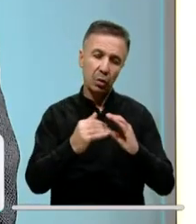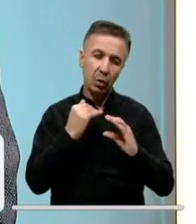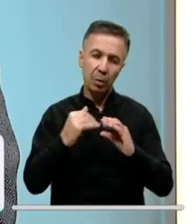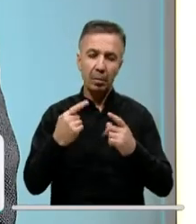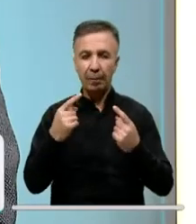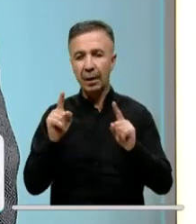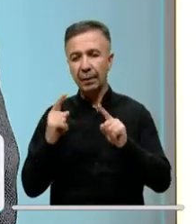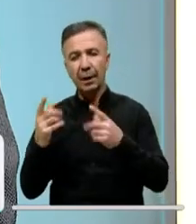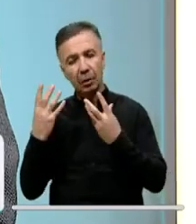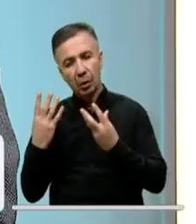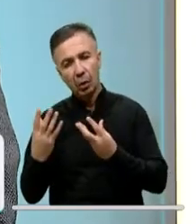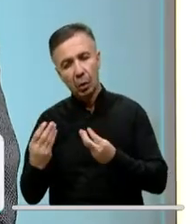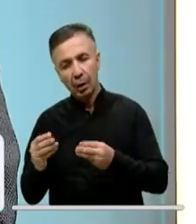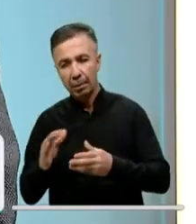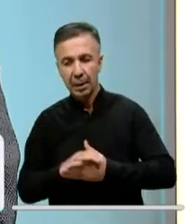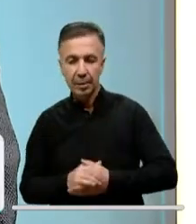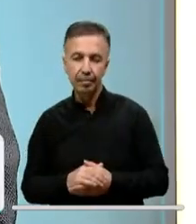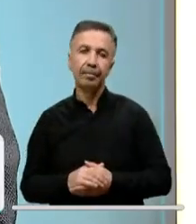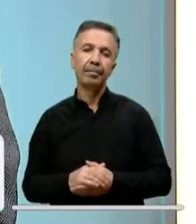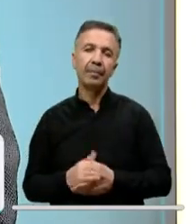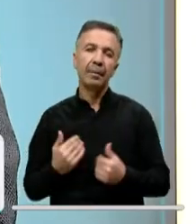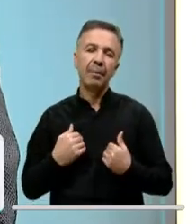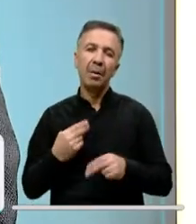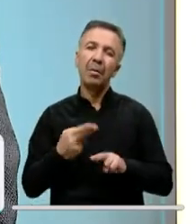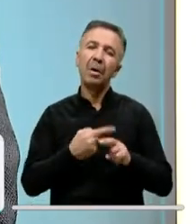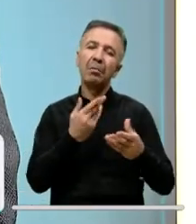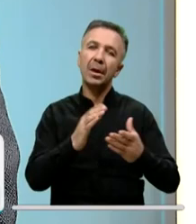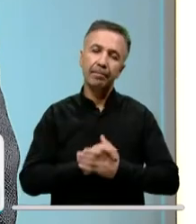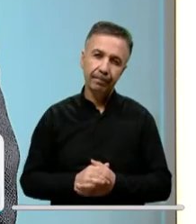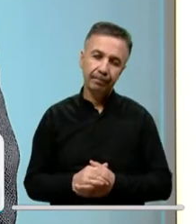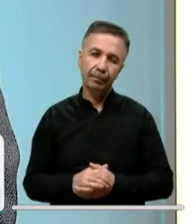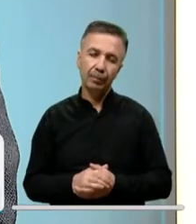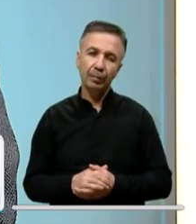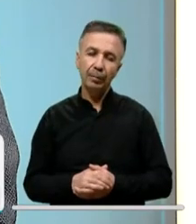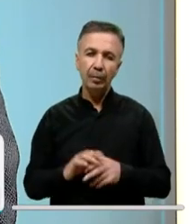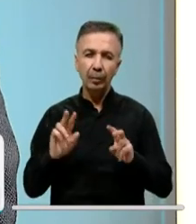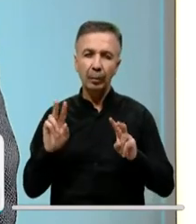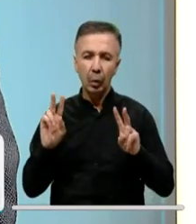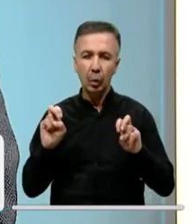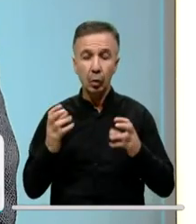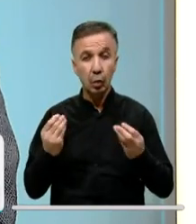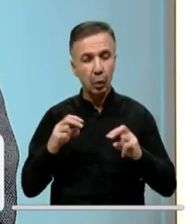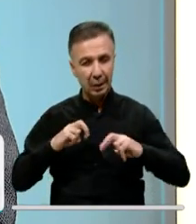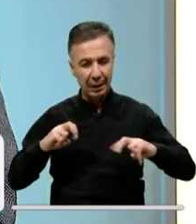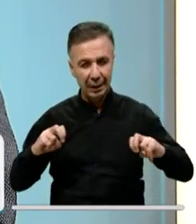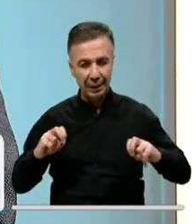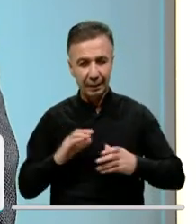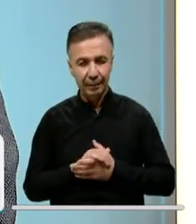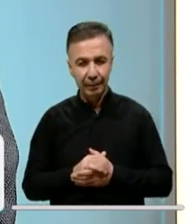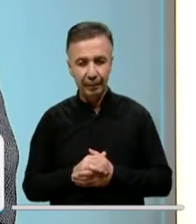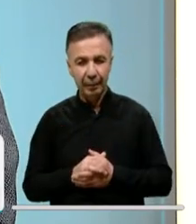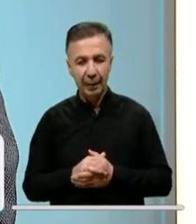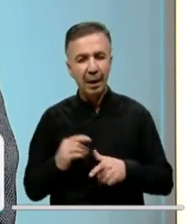çıkmasına sebep olabilir. Ben bir misal vereyim. Yani konu çok detaylı, usulü fıkıh